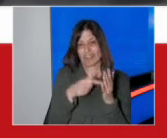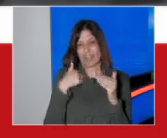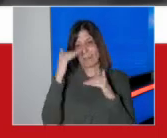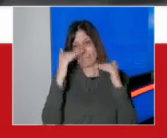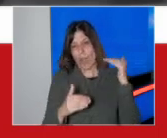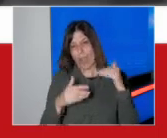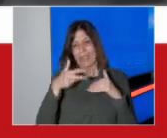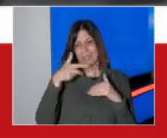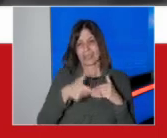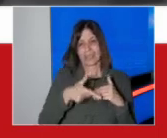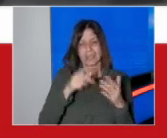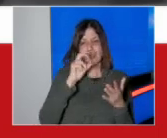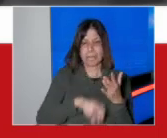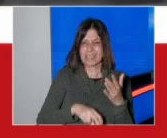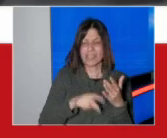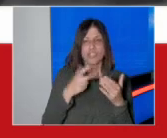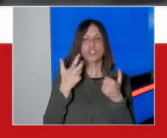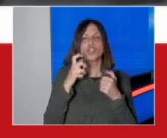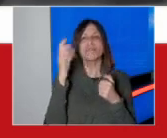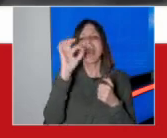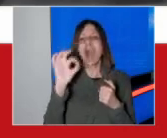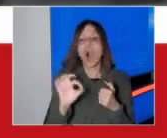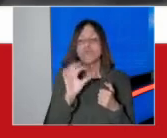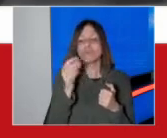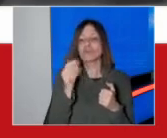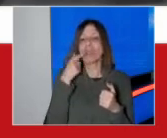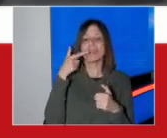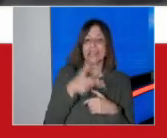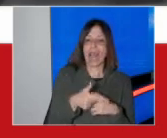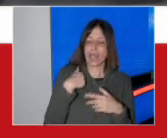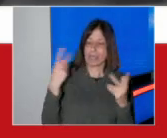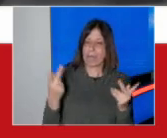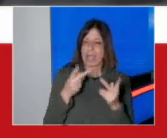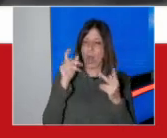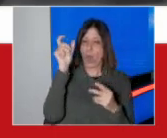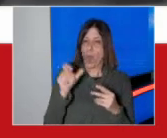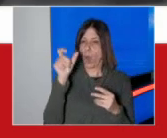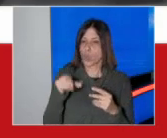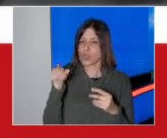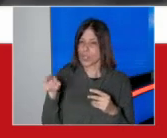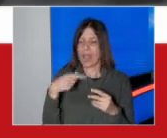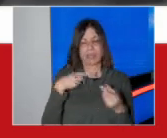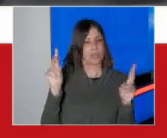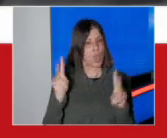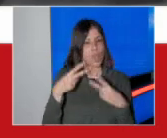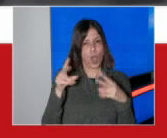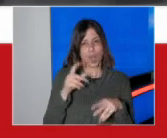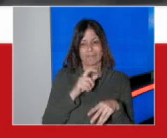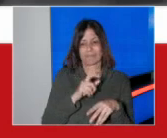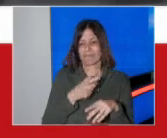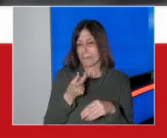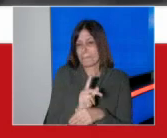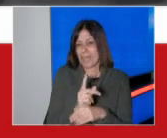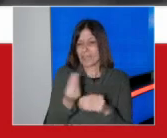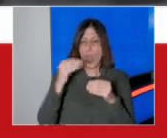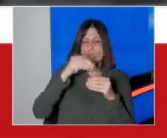את הבלו, שהוא מטורף, 60% מהמחיר של הדלק, אני מקל על האוכלוסיות הללו. אני לא מסוגל בטווח המיידי להוסיף